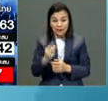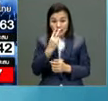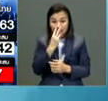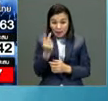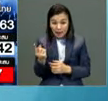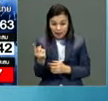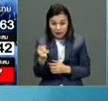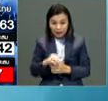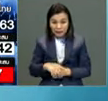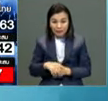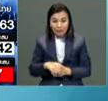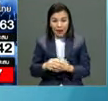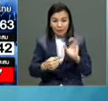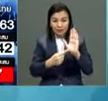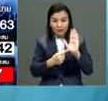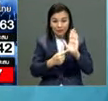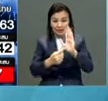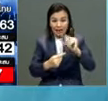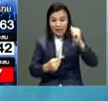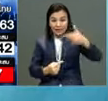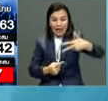ดอทคอมเข้าไปใช้งานผ่านเว็บไม่ต้องโหลดแอปใดๆทั้งสิ้นนะครับหน้าตาซ้ายมือนี้จะมีแถบเครื่องมืออยู่3